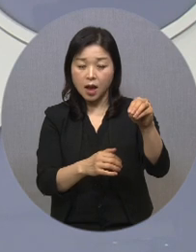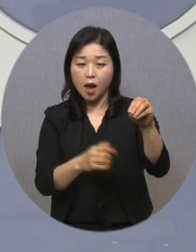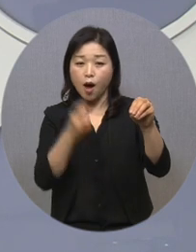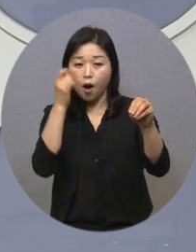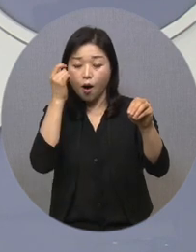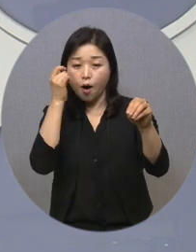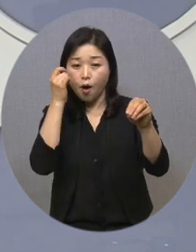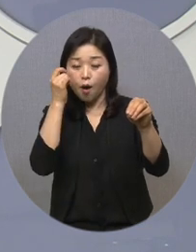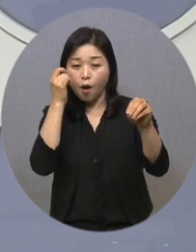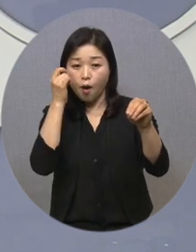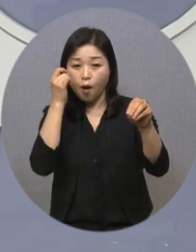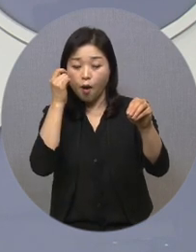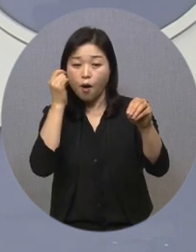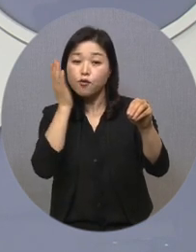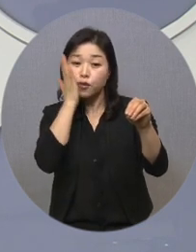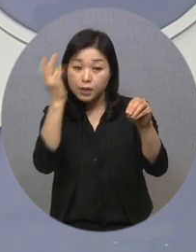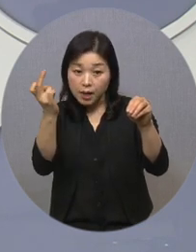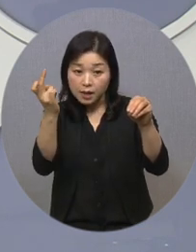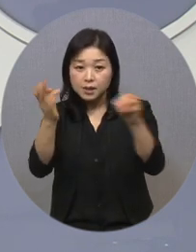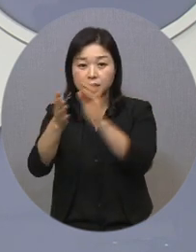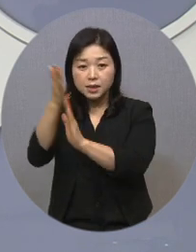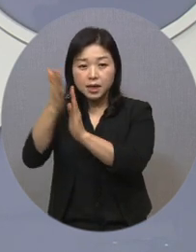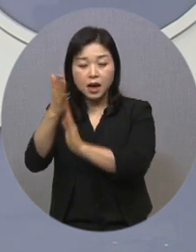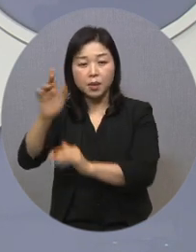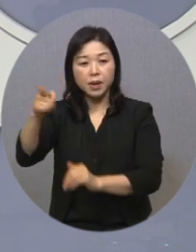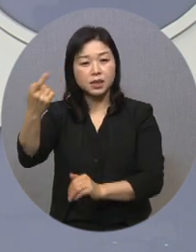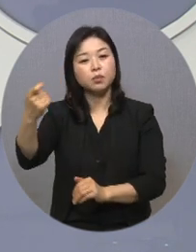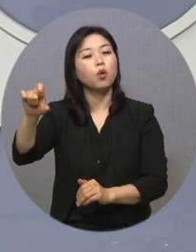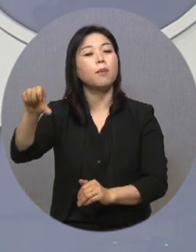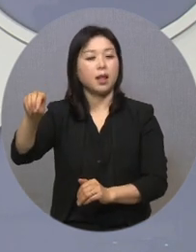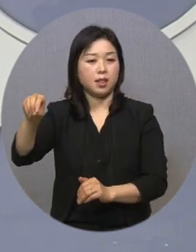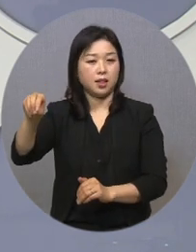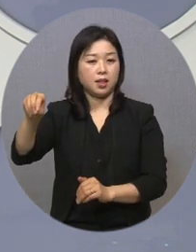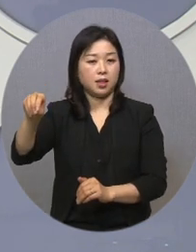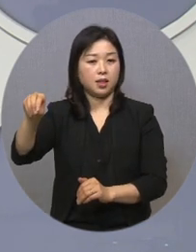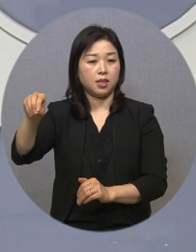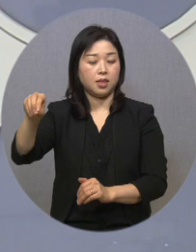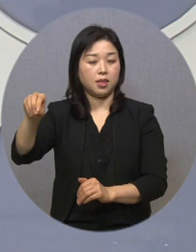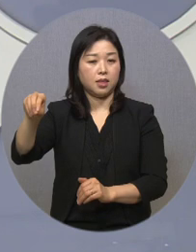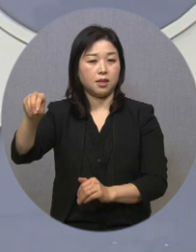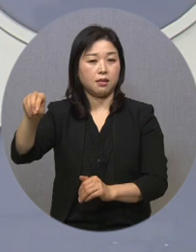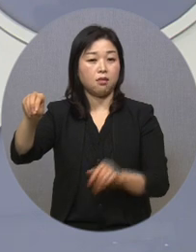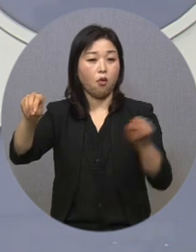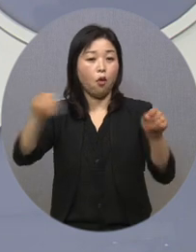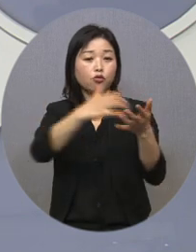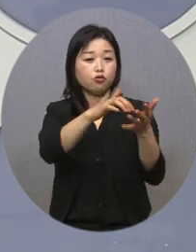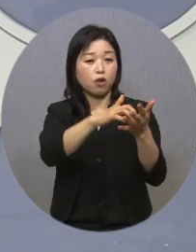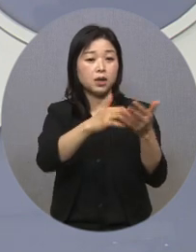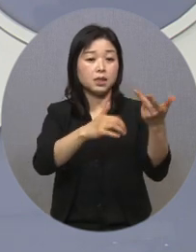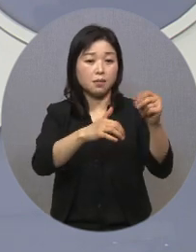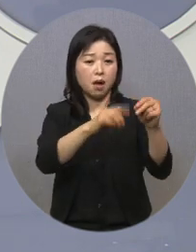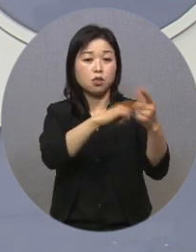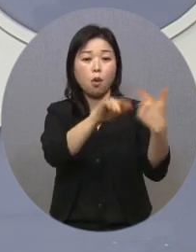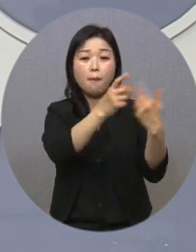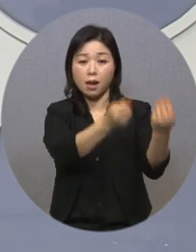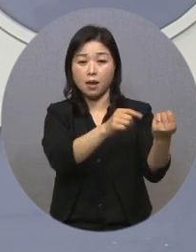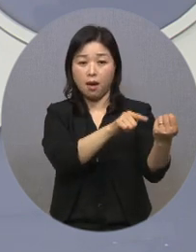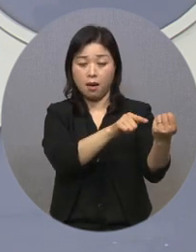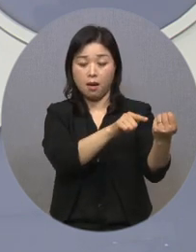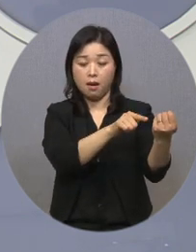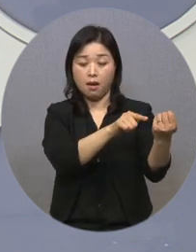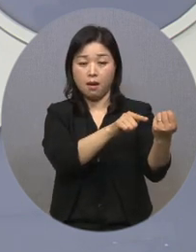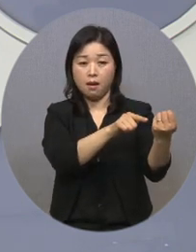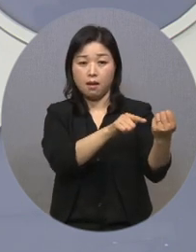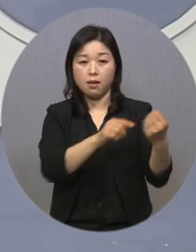울산시가 115만입니다. 그래서 7만 정도가 더 많은 상황이 발생할 때